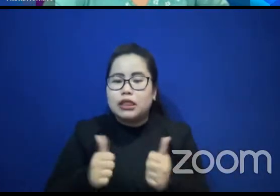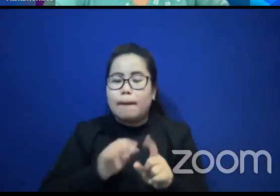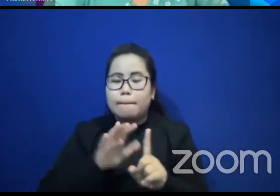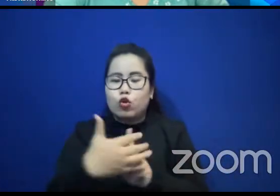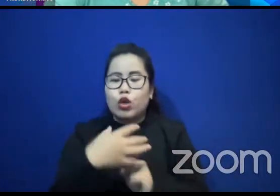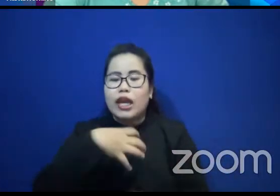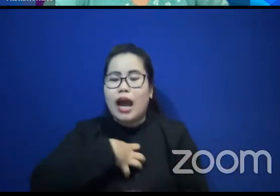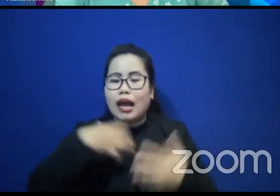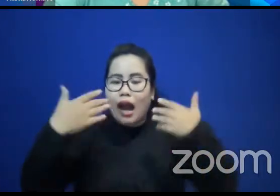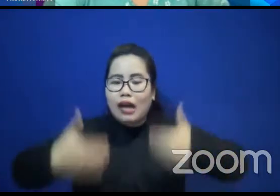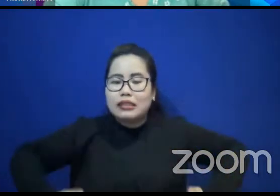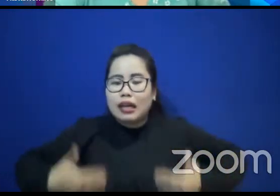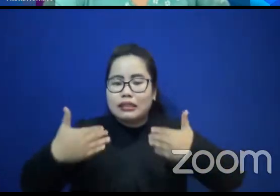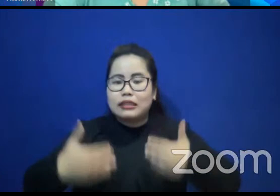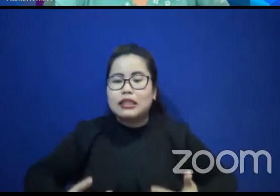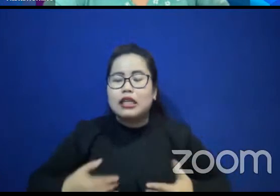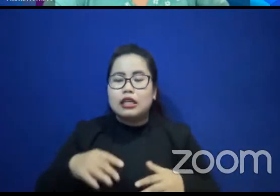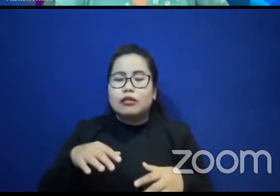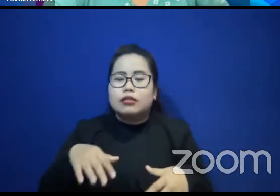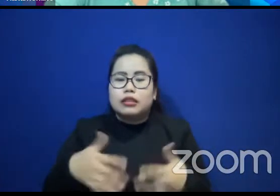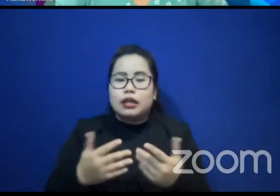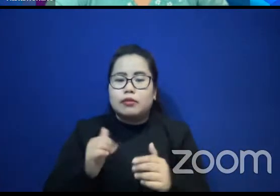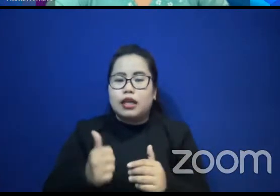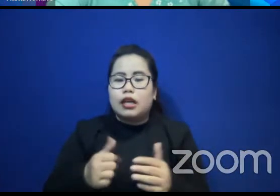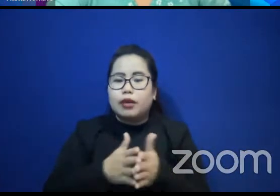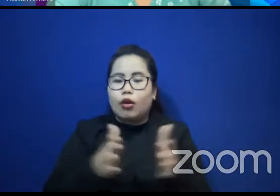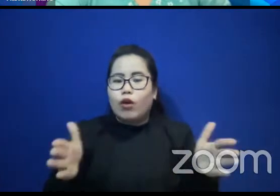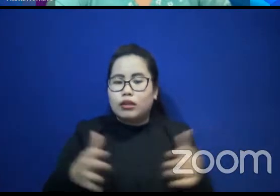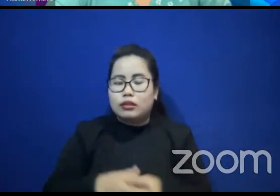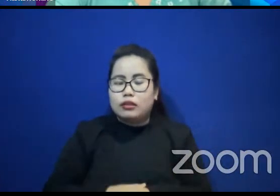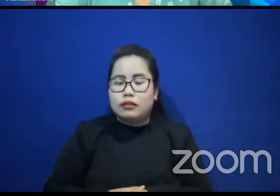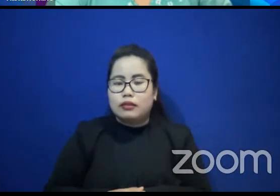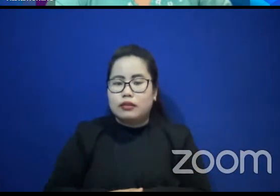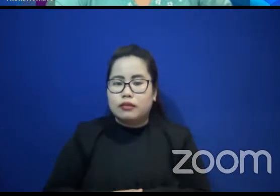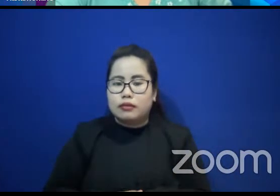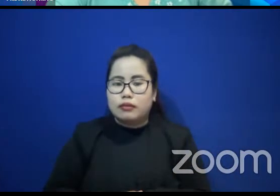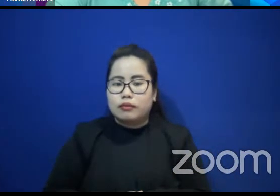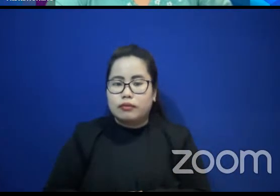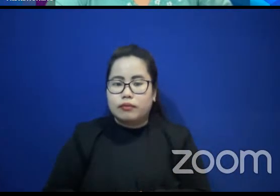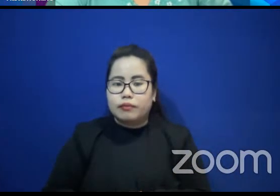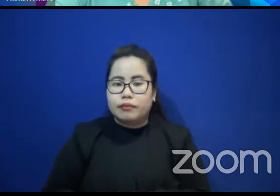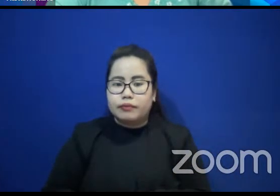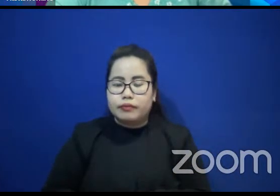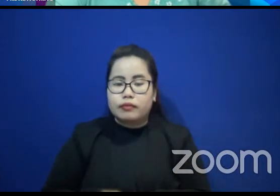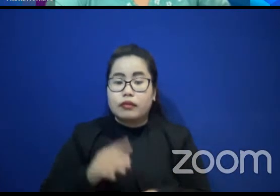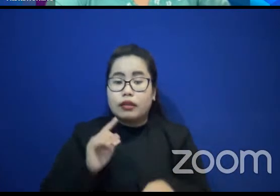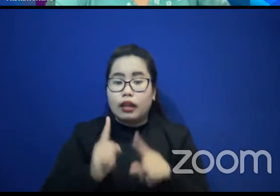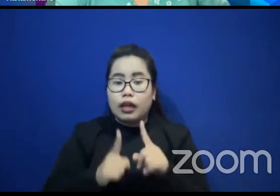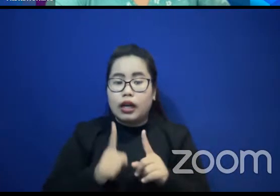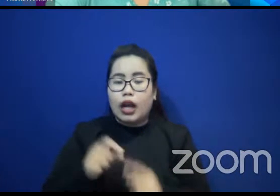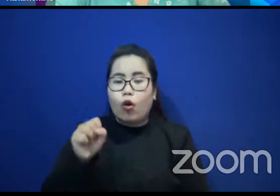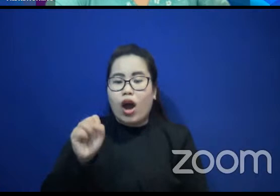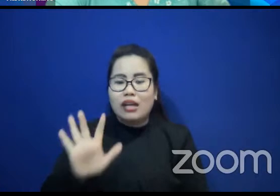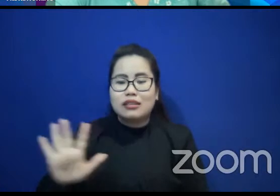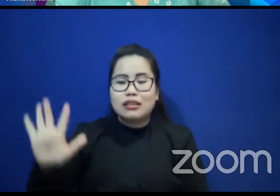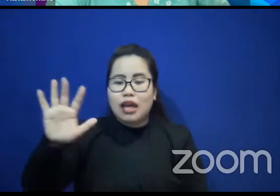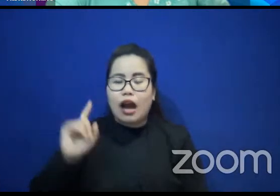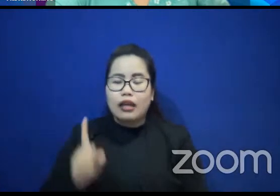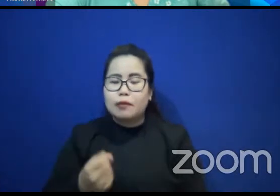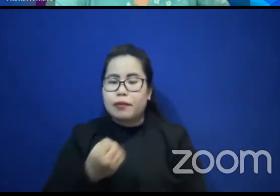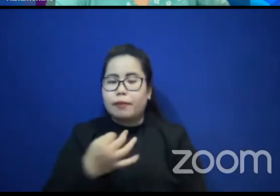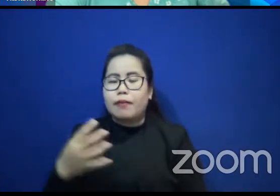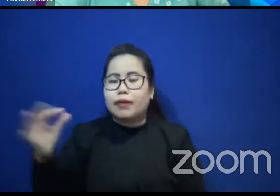seseorang jadi lebih lebih fundamental gitu Nah kalau di kalau di Asia gitu ya Ada beberapa pendekatan